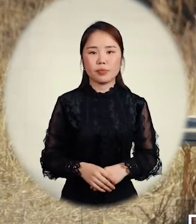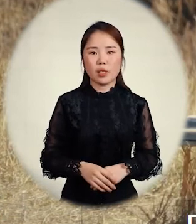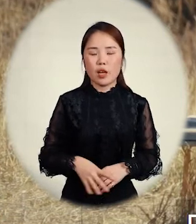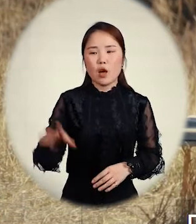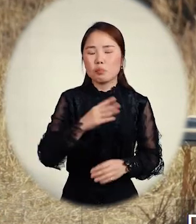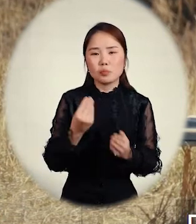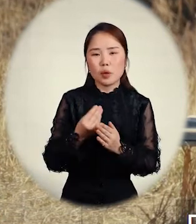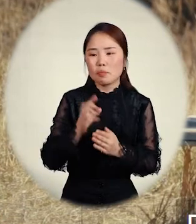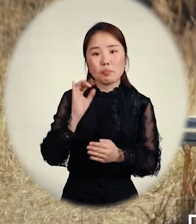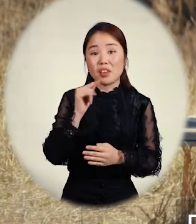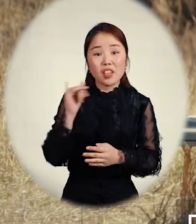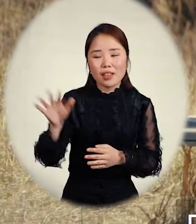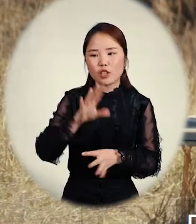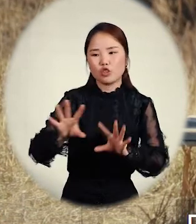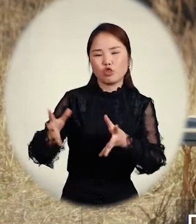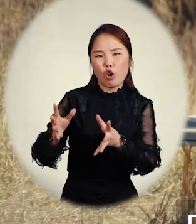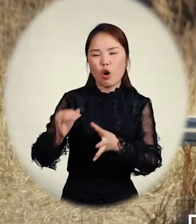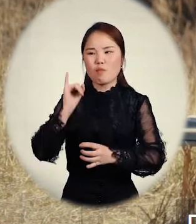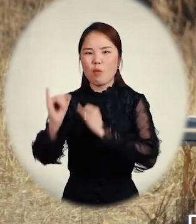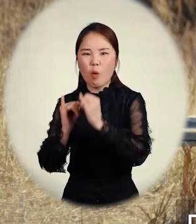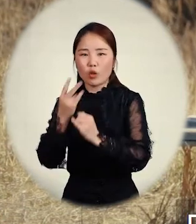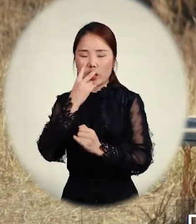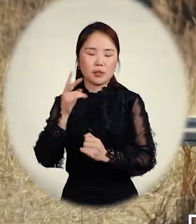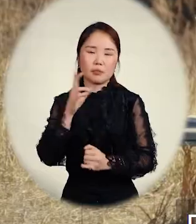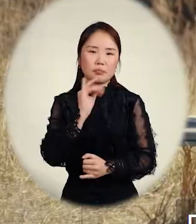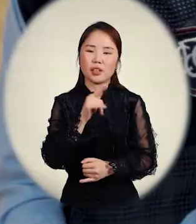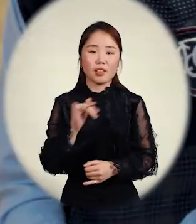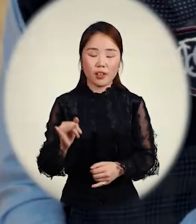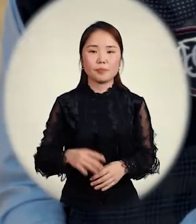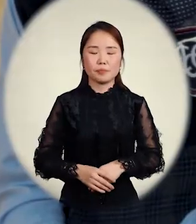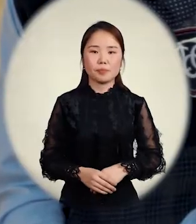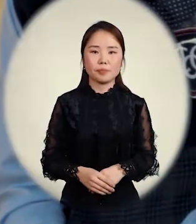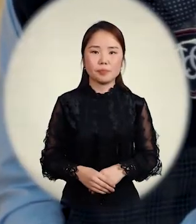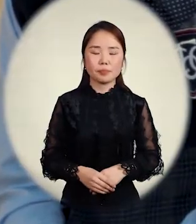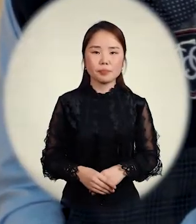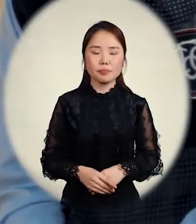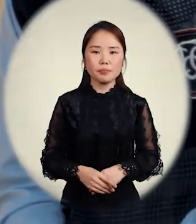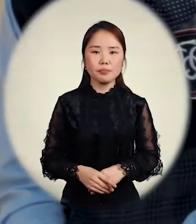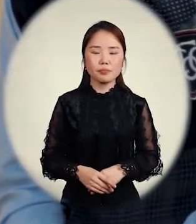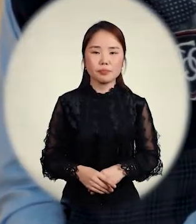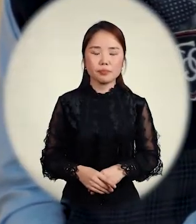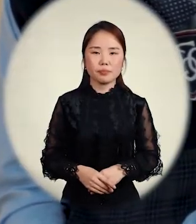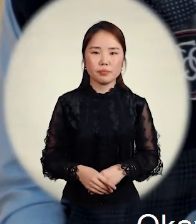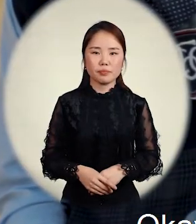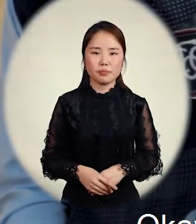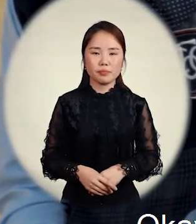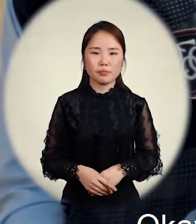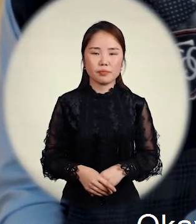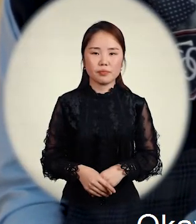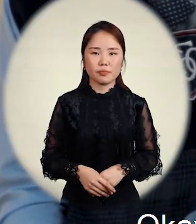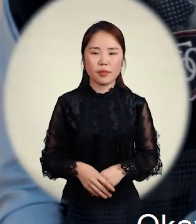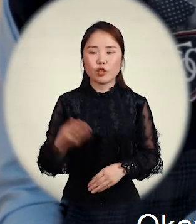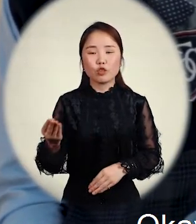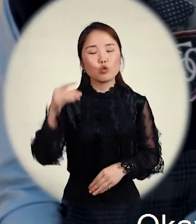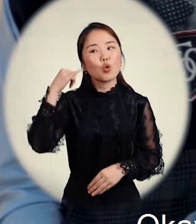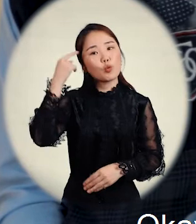Хинээд таагүй ч агуул муухай зан гаргаж таа. За. За. Тэгвэл тэр